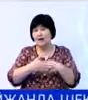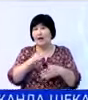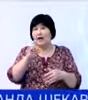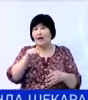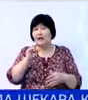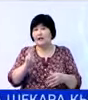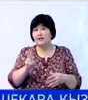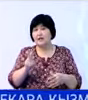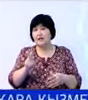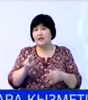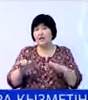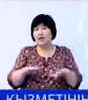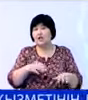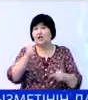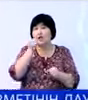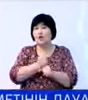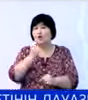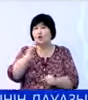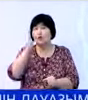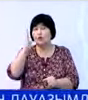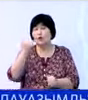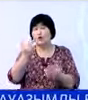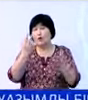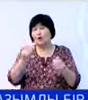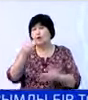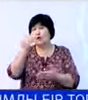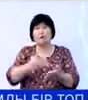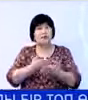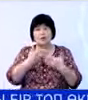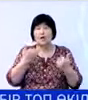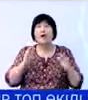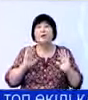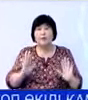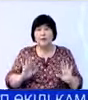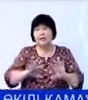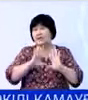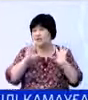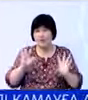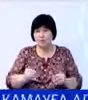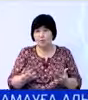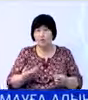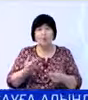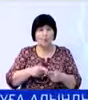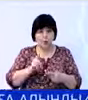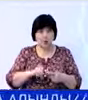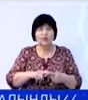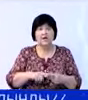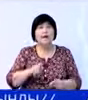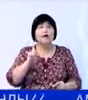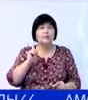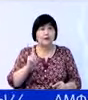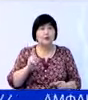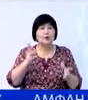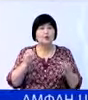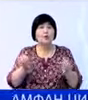карантин шаралары күшейтіледі деген мәселе күн тәртібінде тұрған жоқ. Бірақ дегенмен де осы бір күнде